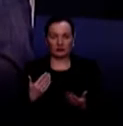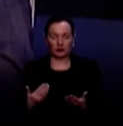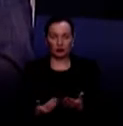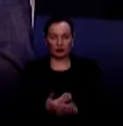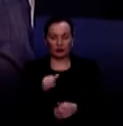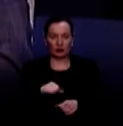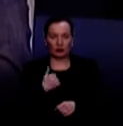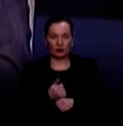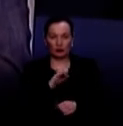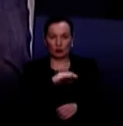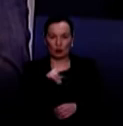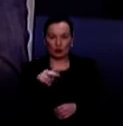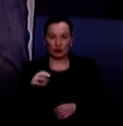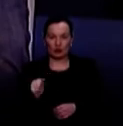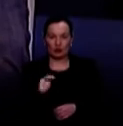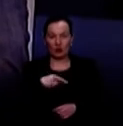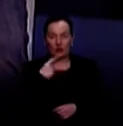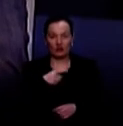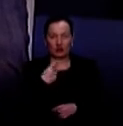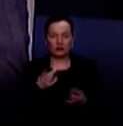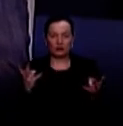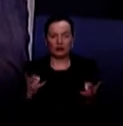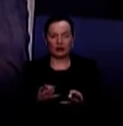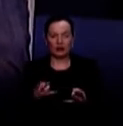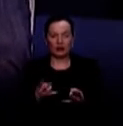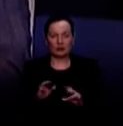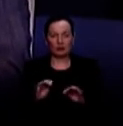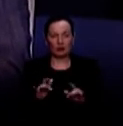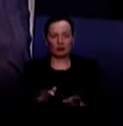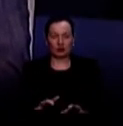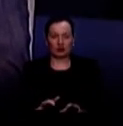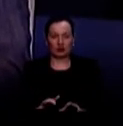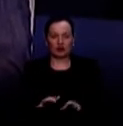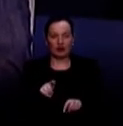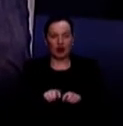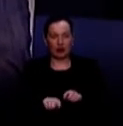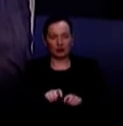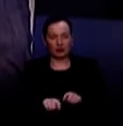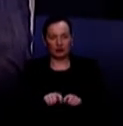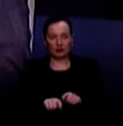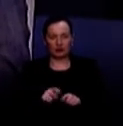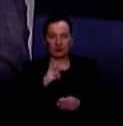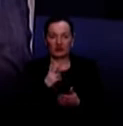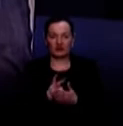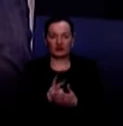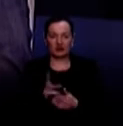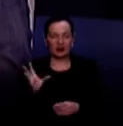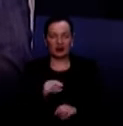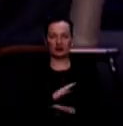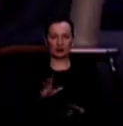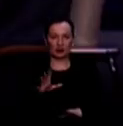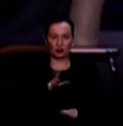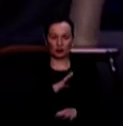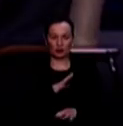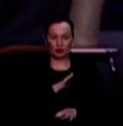очільник облдержадміністрації говорить, що якраз треба проводити чіткіший аудит, подивитися, що де не все було добудовано насправді.